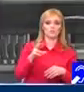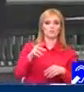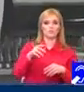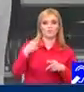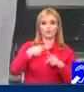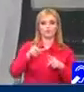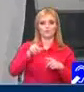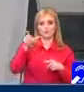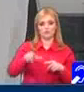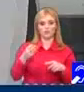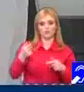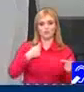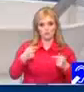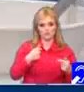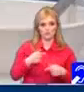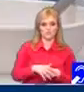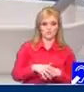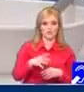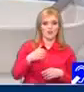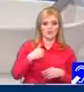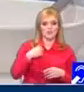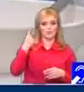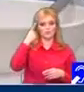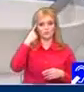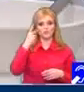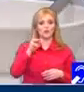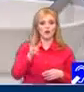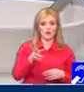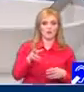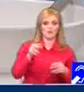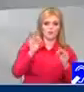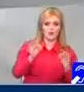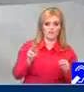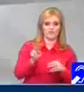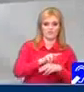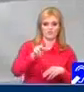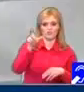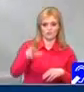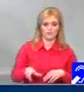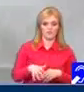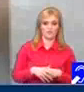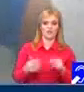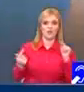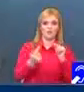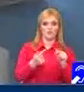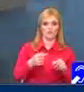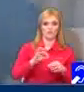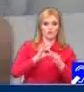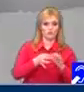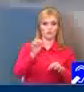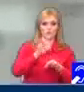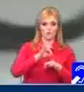selectiv să atace celule de cancer. Descoperirea profesorului Gulea ar putea contribui la crearea medicamentului împotriva cumplitei